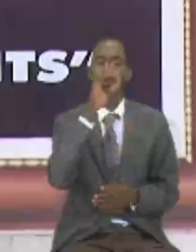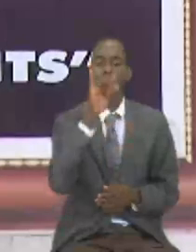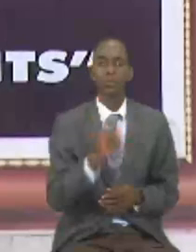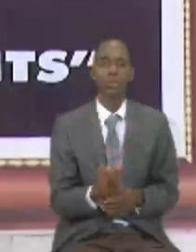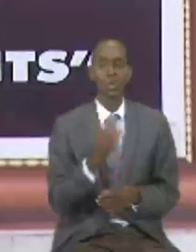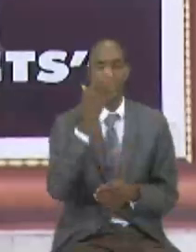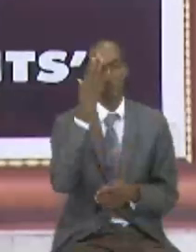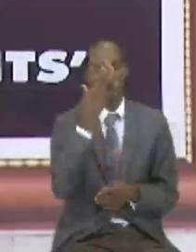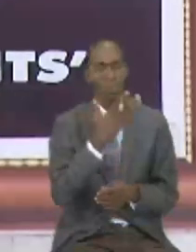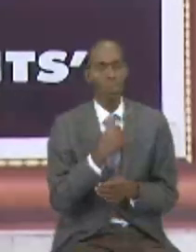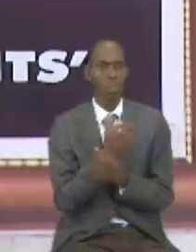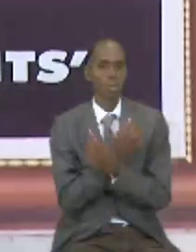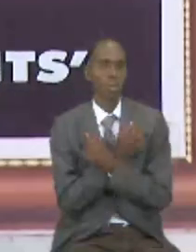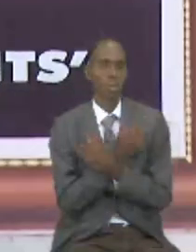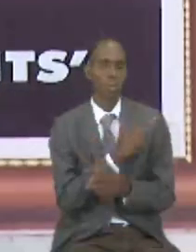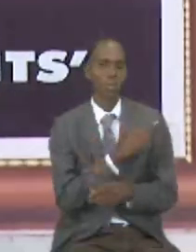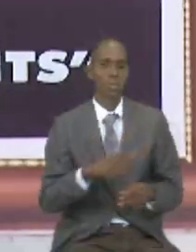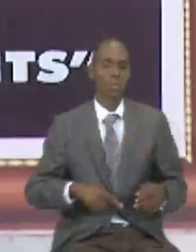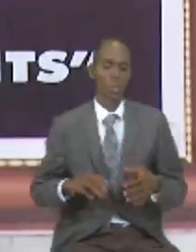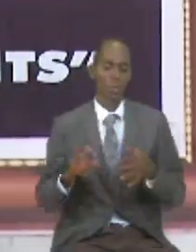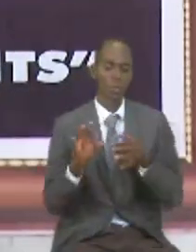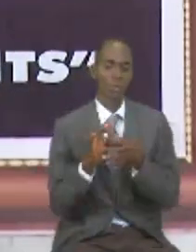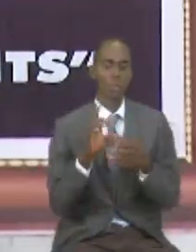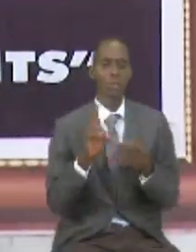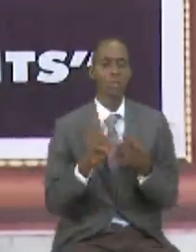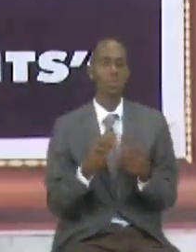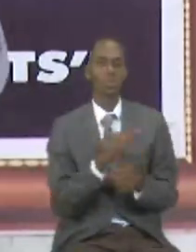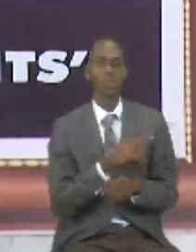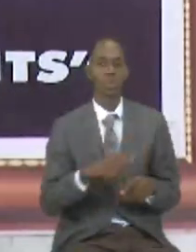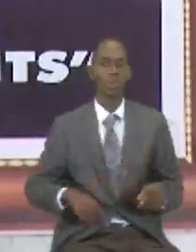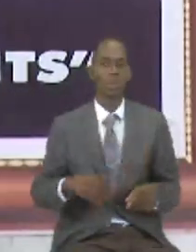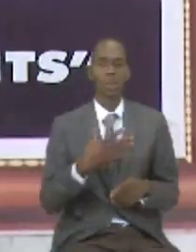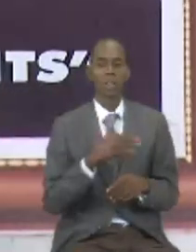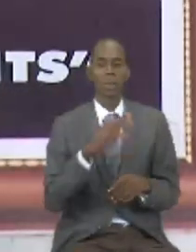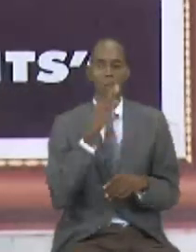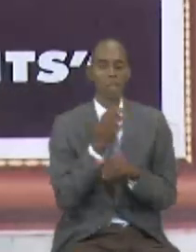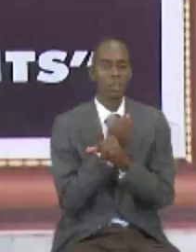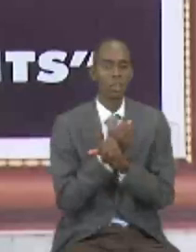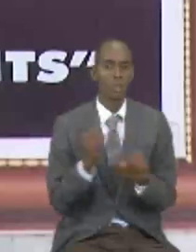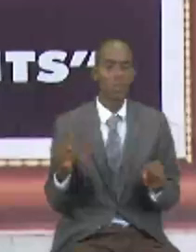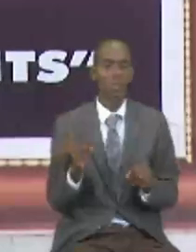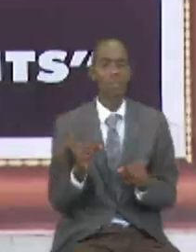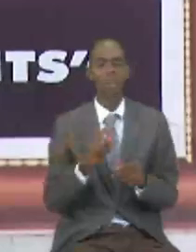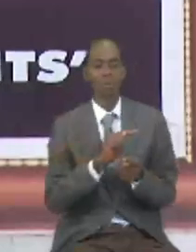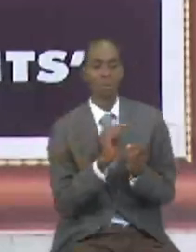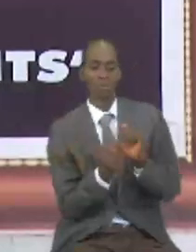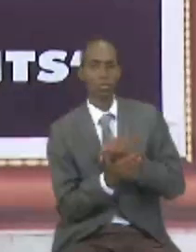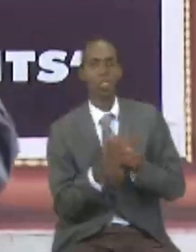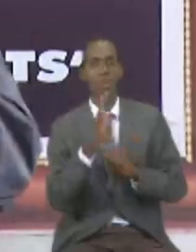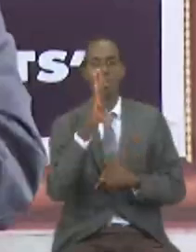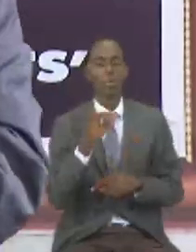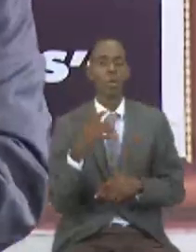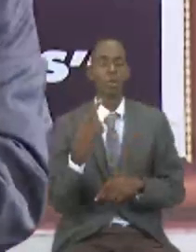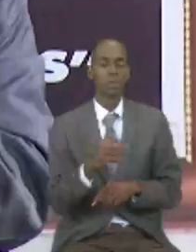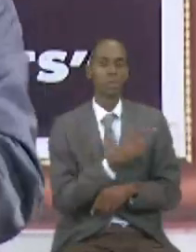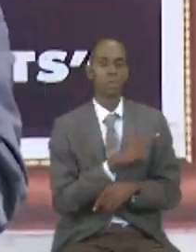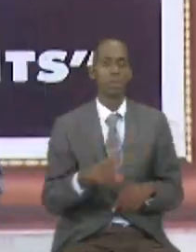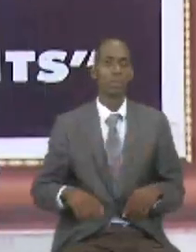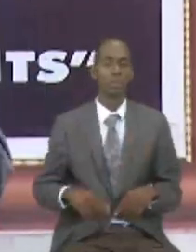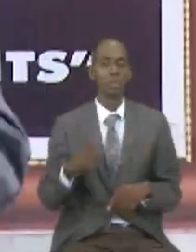Seigneur, que nous l'aimons et nous sommes connectés avec le Seigneur et nous sommes sauvés, régénérés, transformés et par le